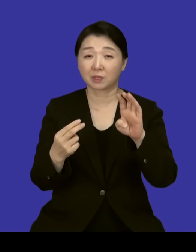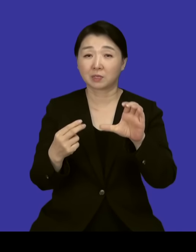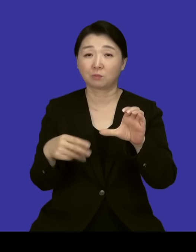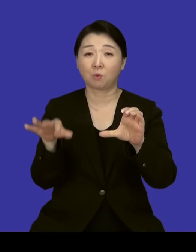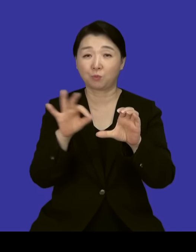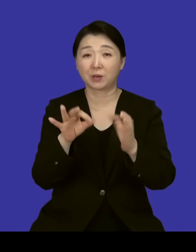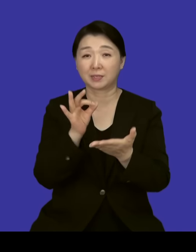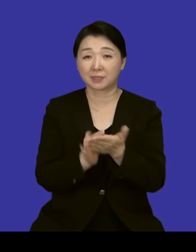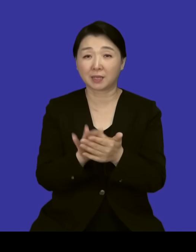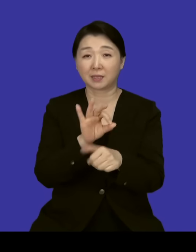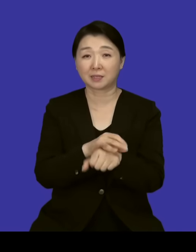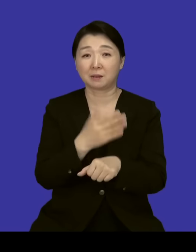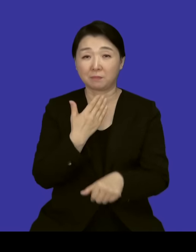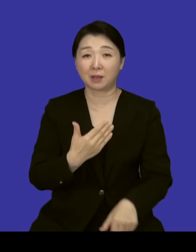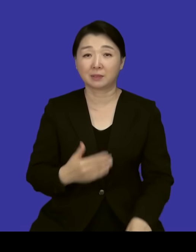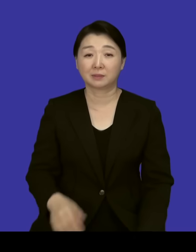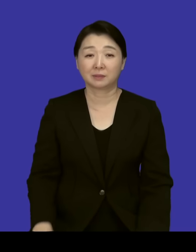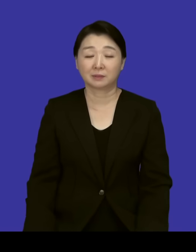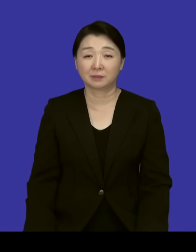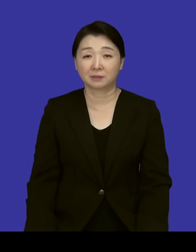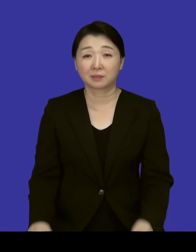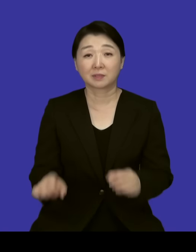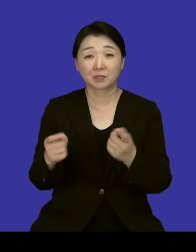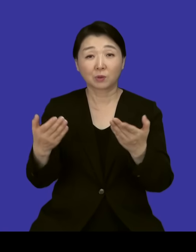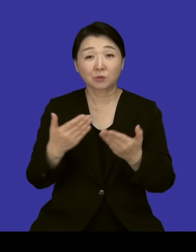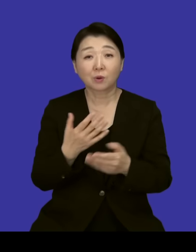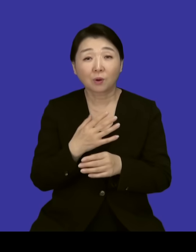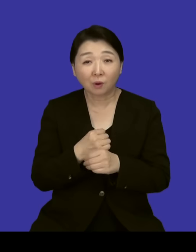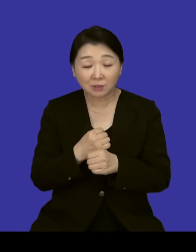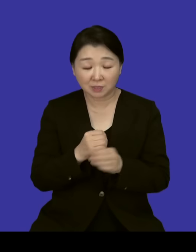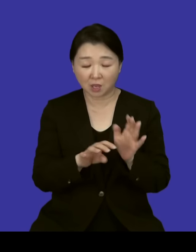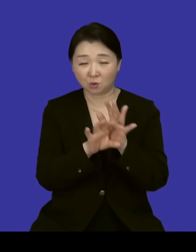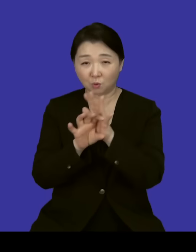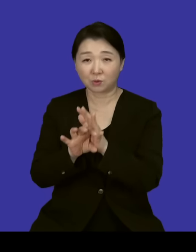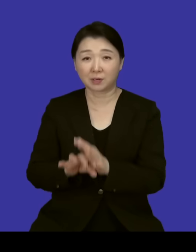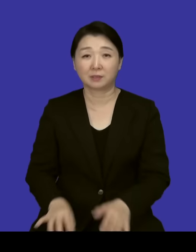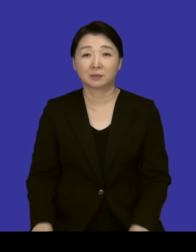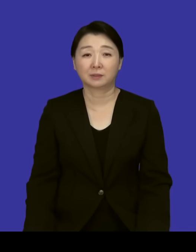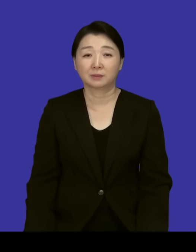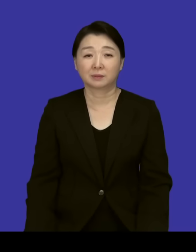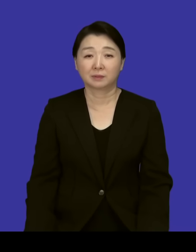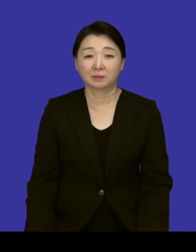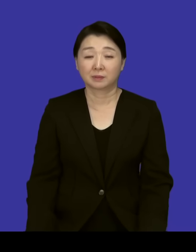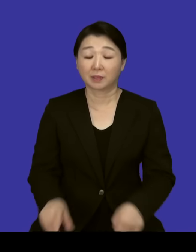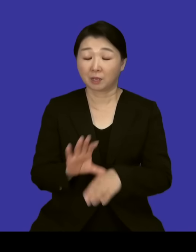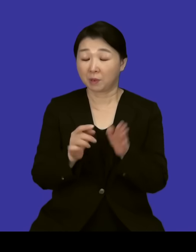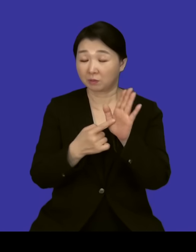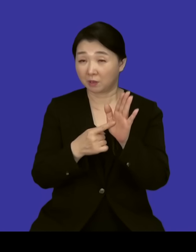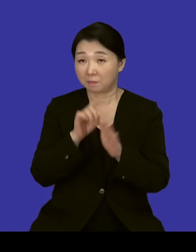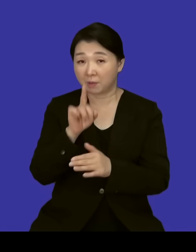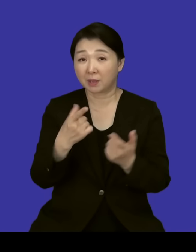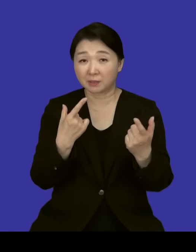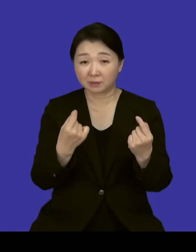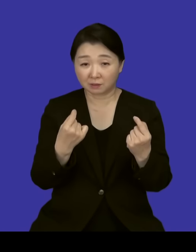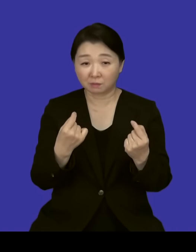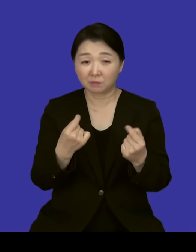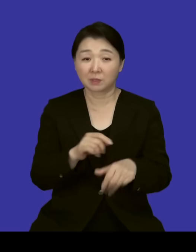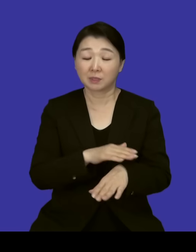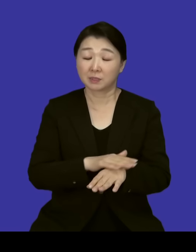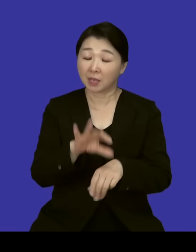45%나 싸게 살 수 네. 있는 그런 기회를 줬던 게 코로나 대폭락이었기 때문에 제가 네. 방송 나와서 얘기했던 거는